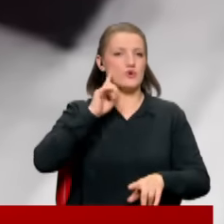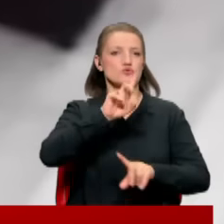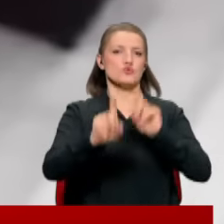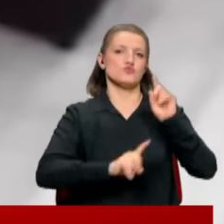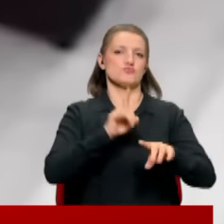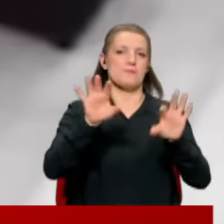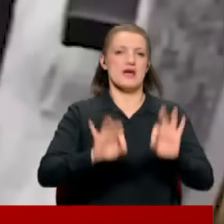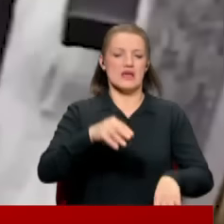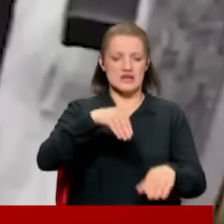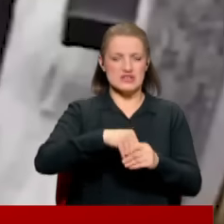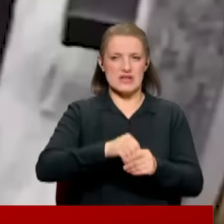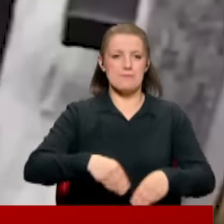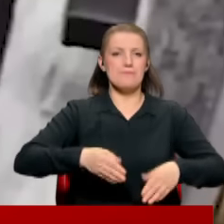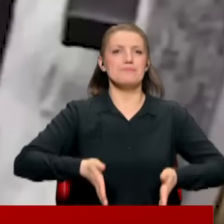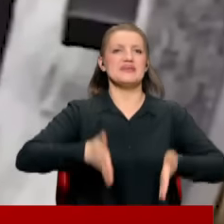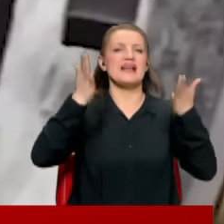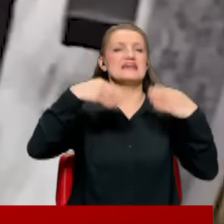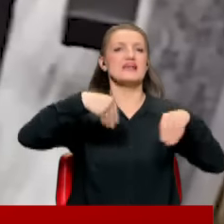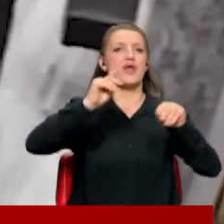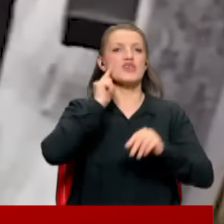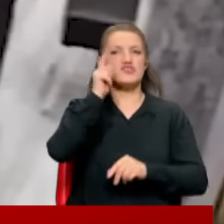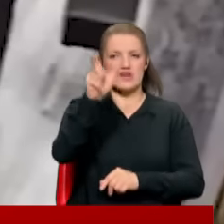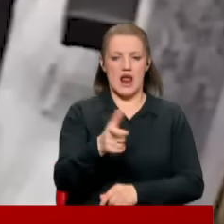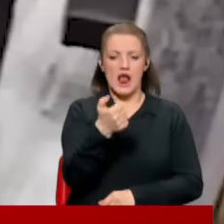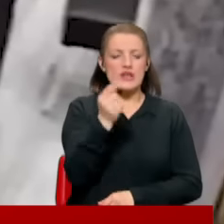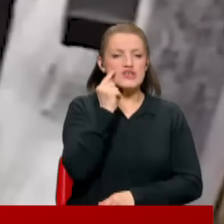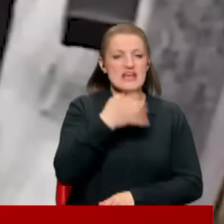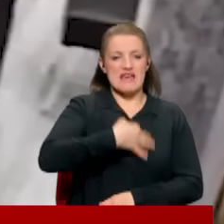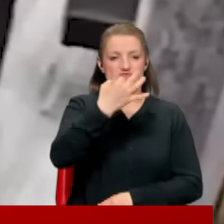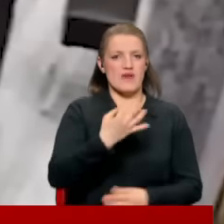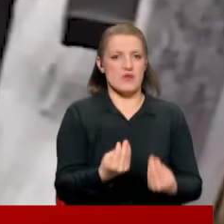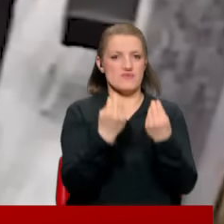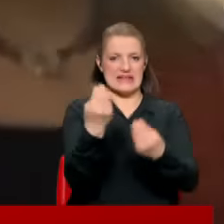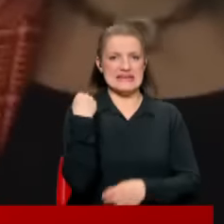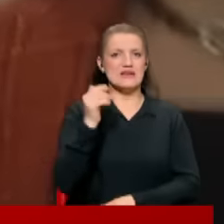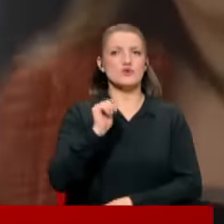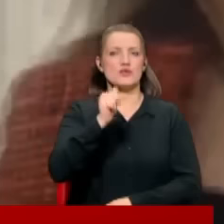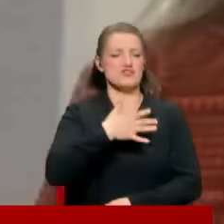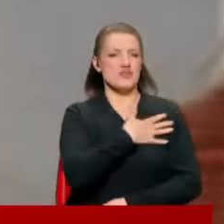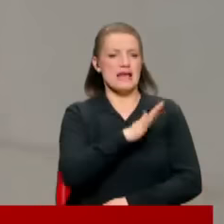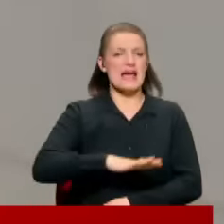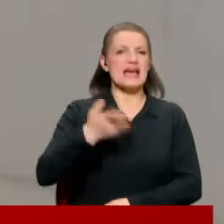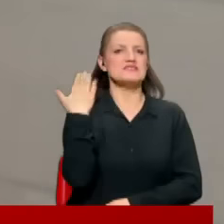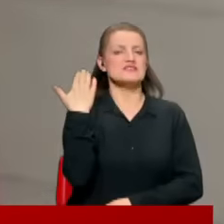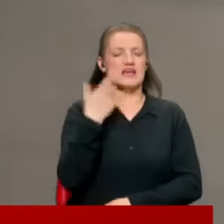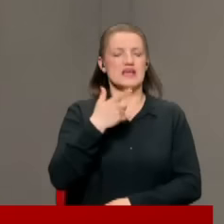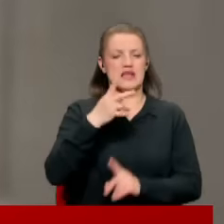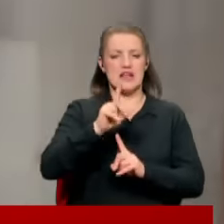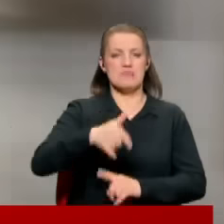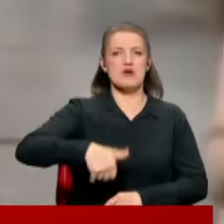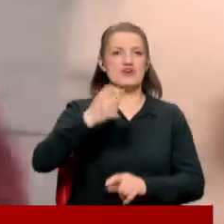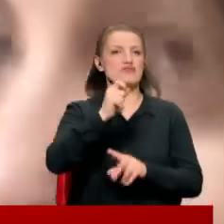başlattı. Aralarında binayı satan kişinin de olduğu 6 kişi ifade vermişti. Yeni Günde CHP eski İstanbul İl Başkanı